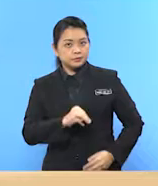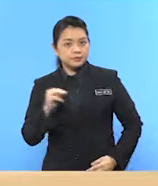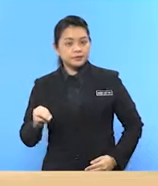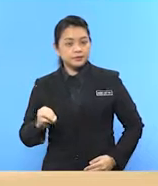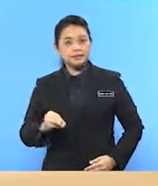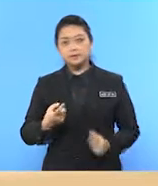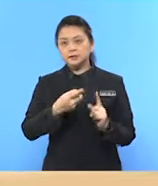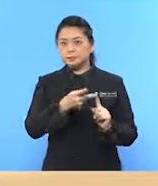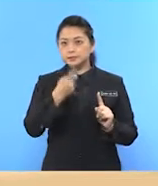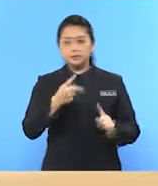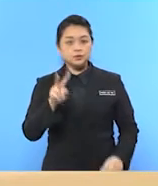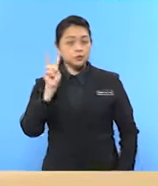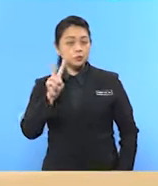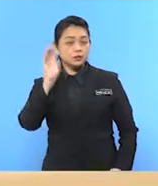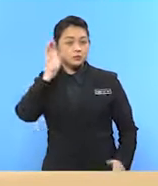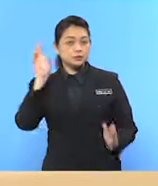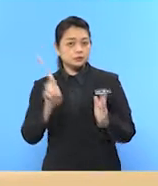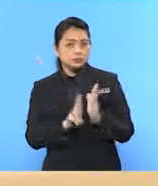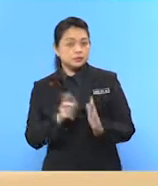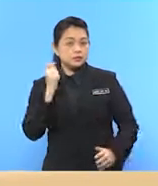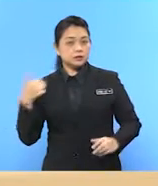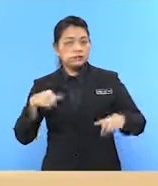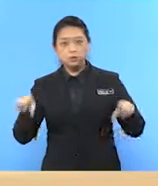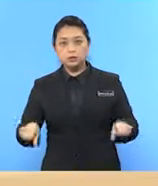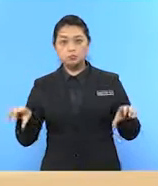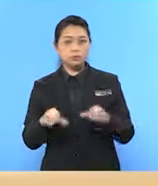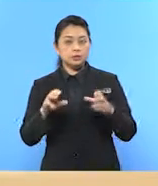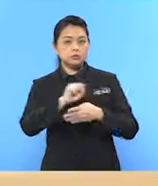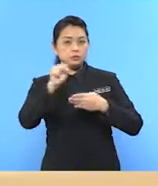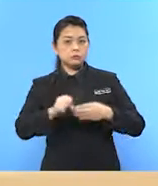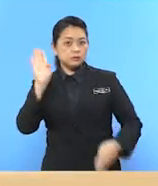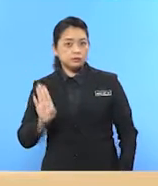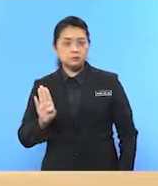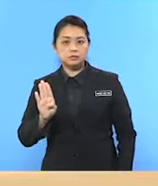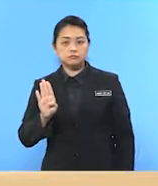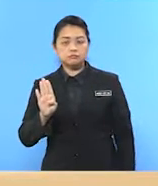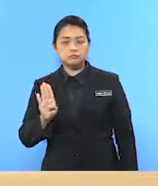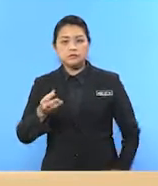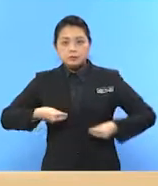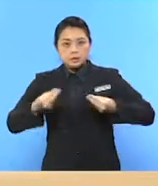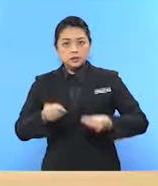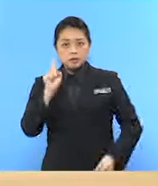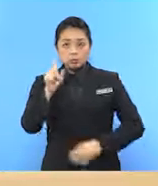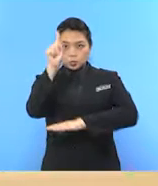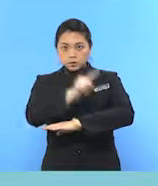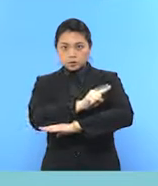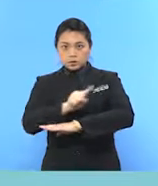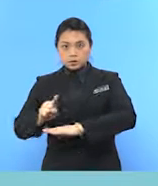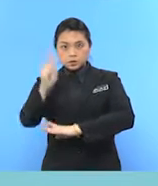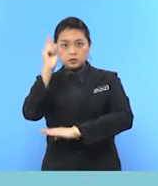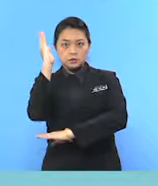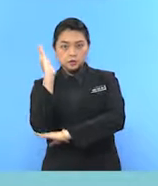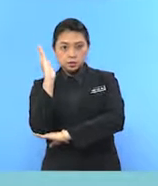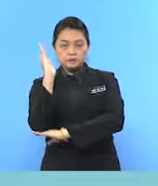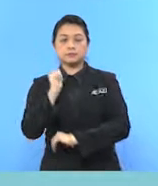Murid-murid, daripada dua rajah tadi, kita boleh membuat kesimpulan bahawa bagi suatu segitiga bersudut